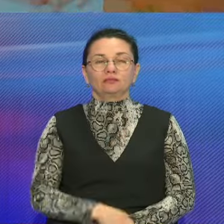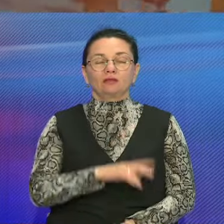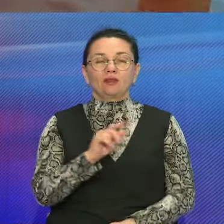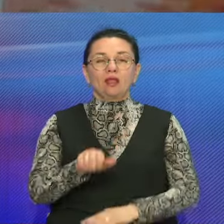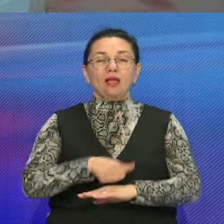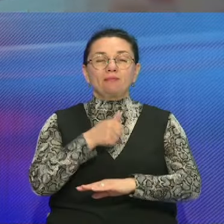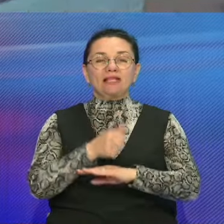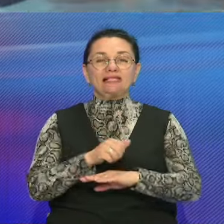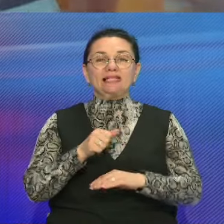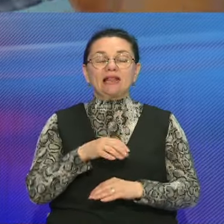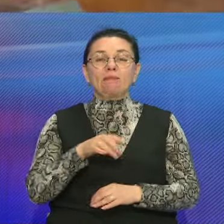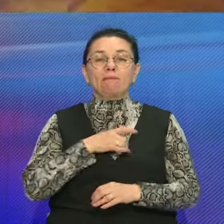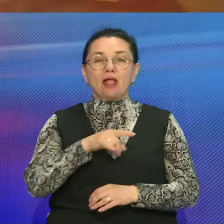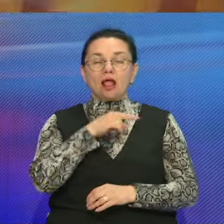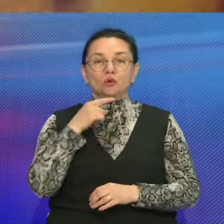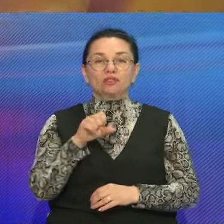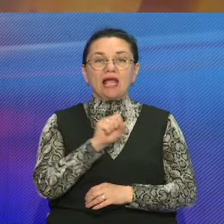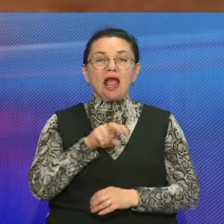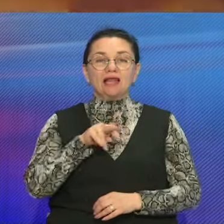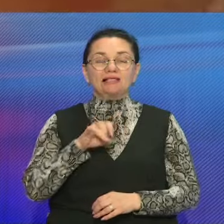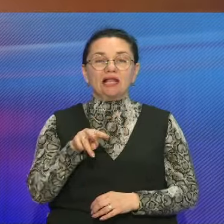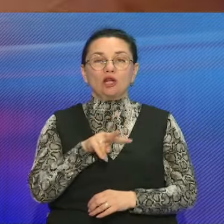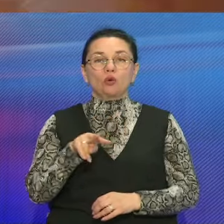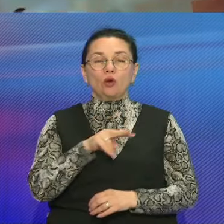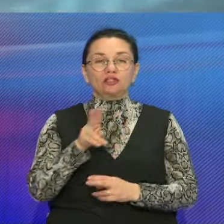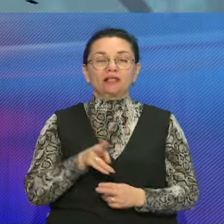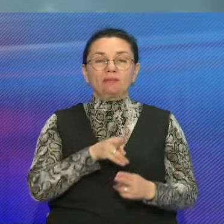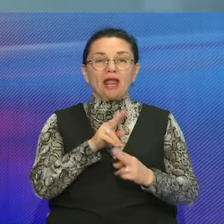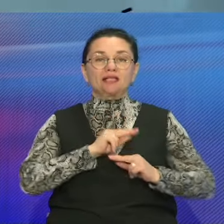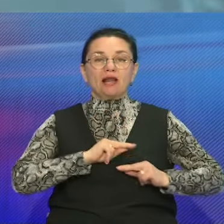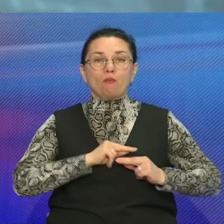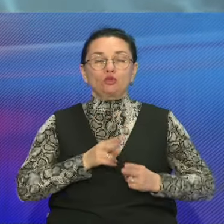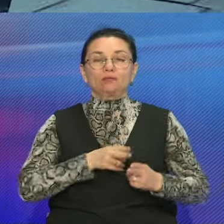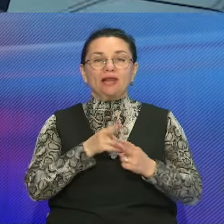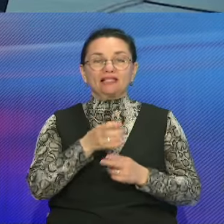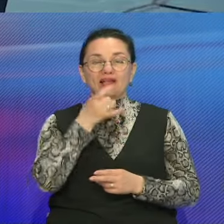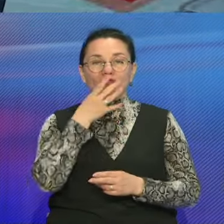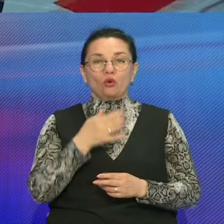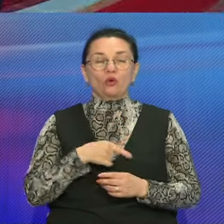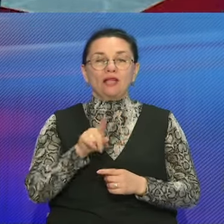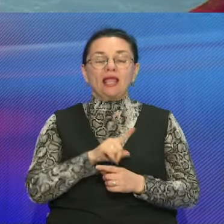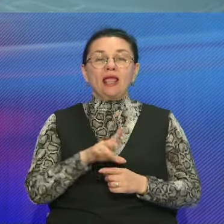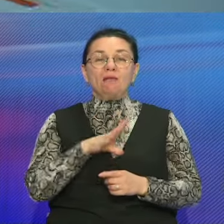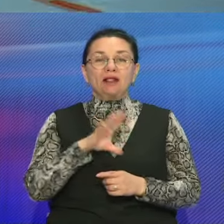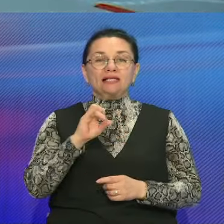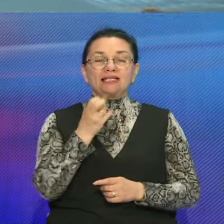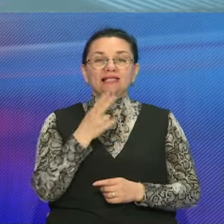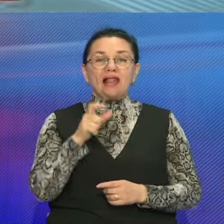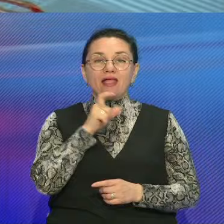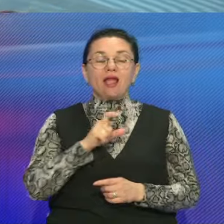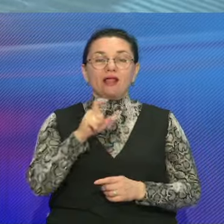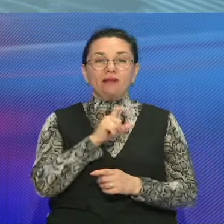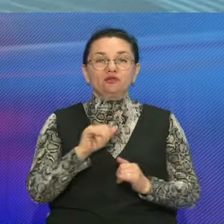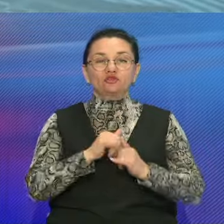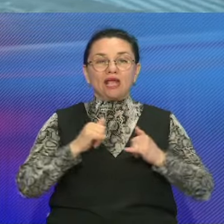Президент Білорусі Олександр Лукашенко здійснив робочу поїздку у Гродно. Керівник держави ознайомився з соціально-економічним розвитком